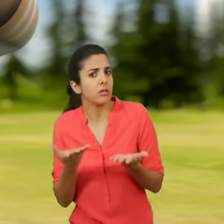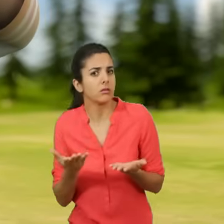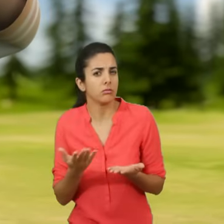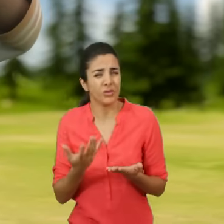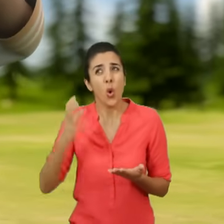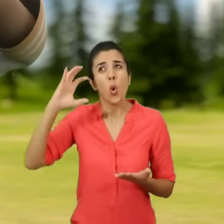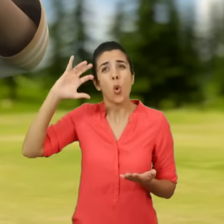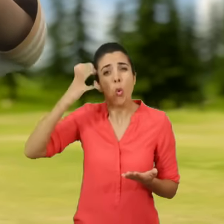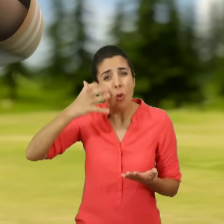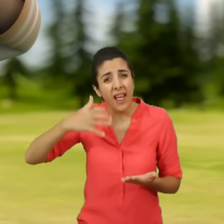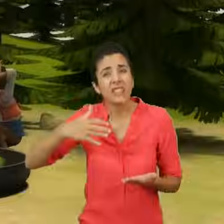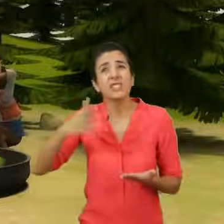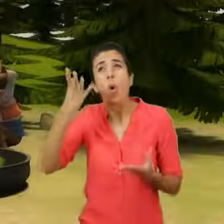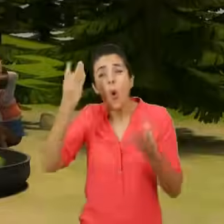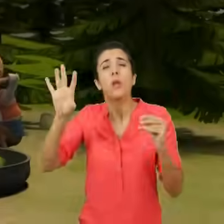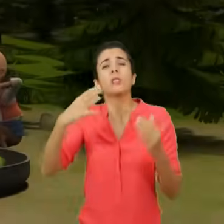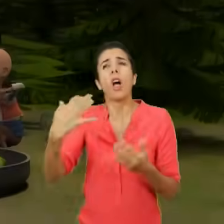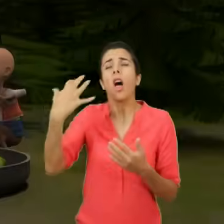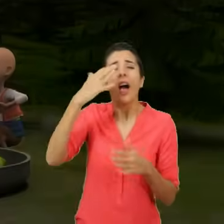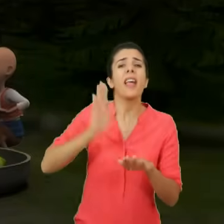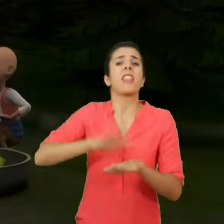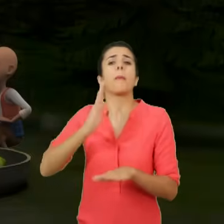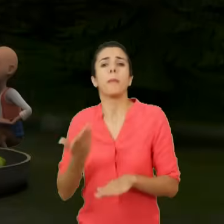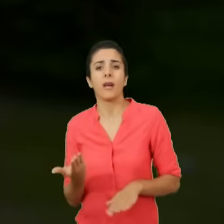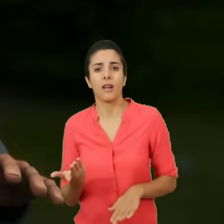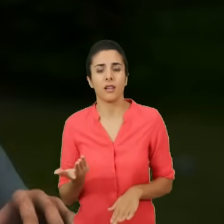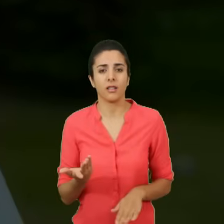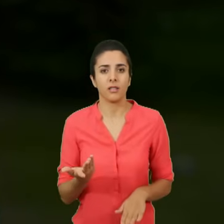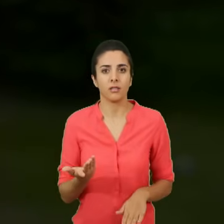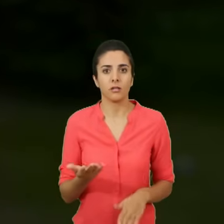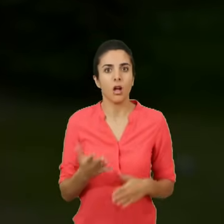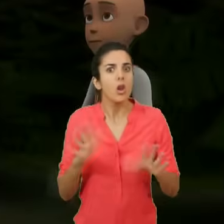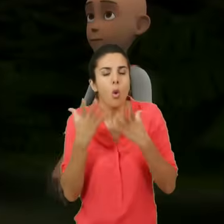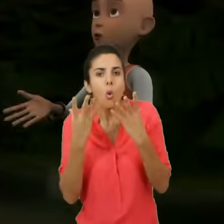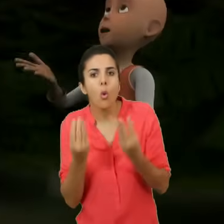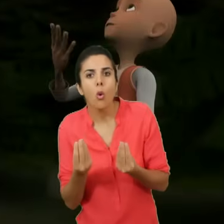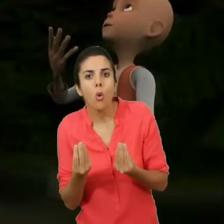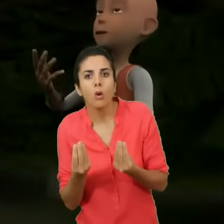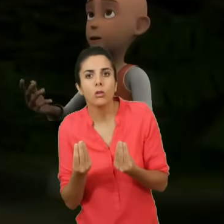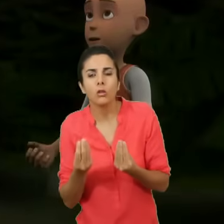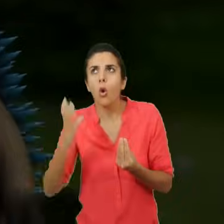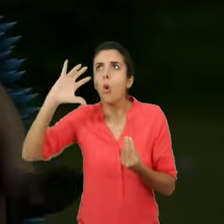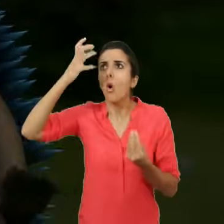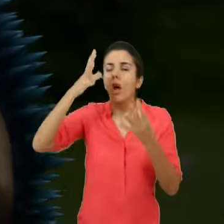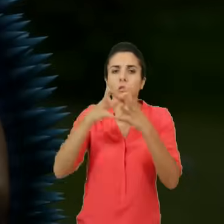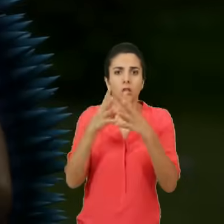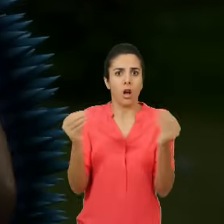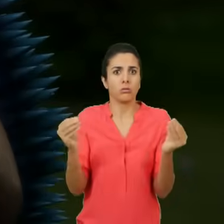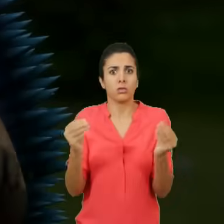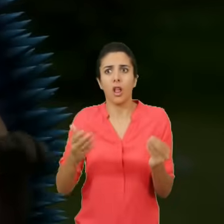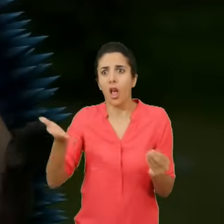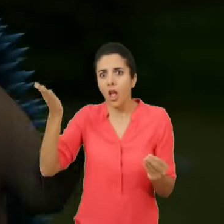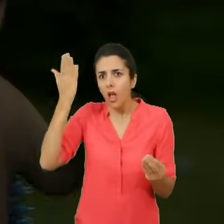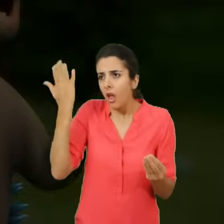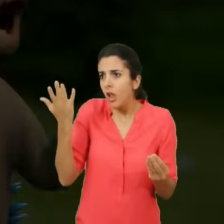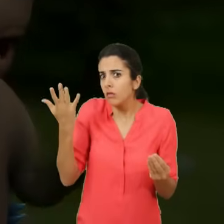Keşke güneş olmasa da yansımasaydı. Her yer karardı. Aa, ne oldu? Güneş gitti. Kör oldum